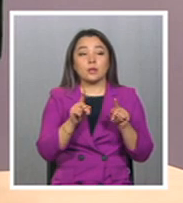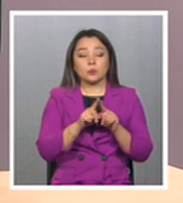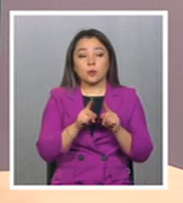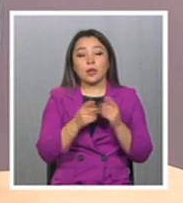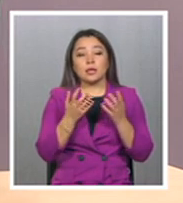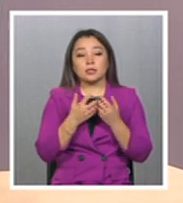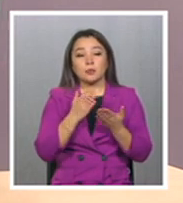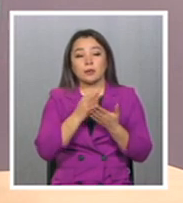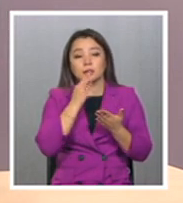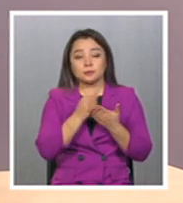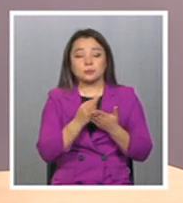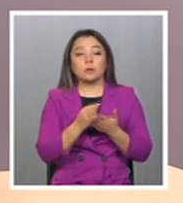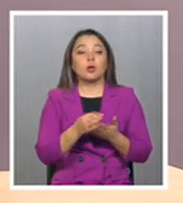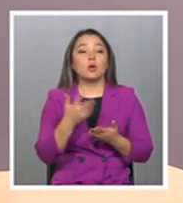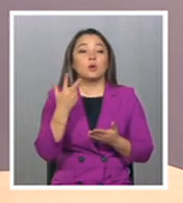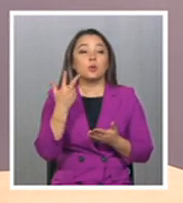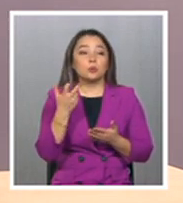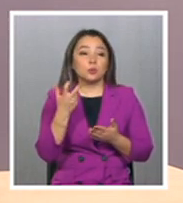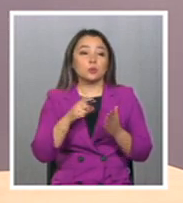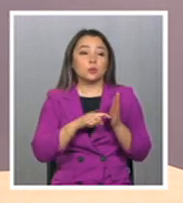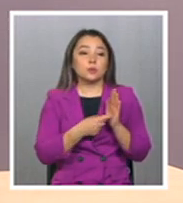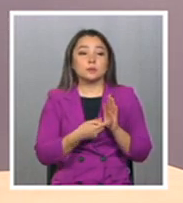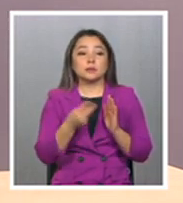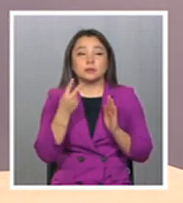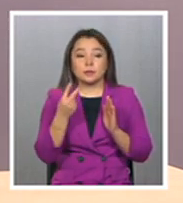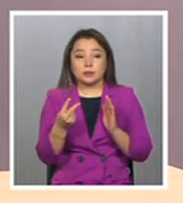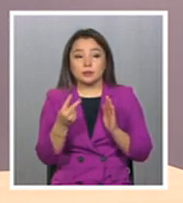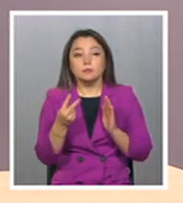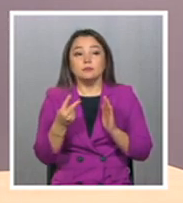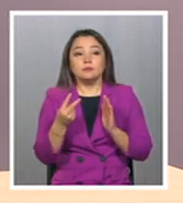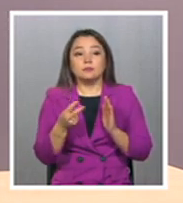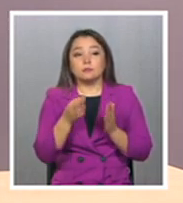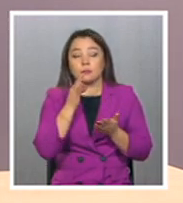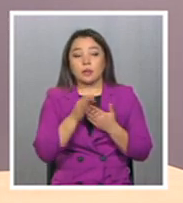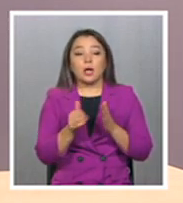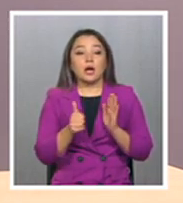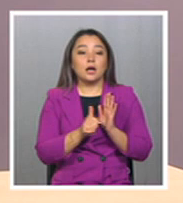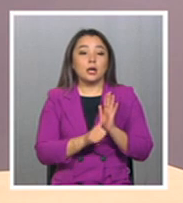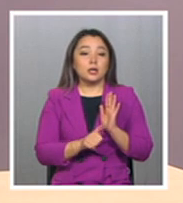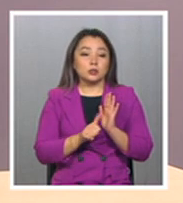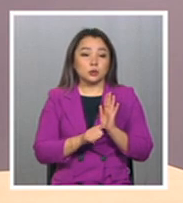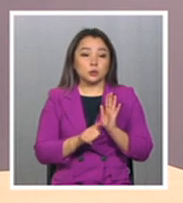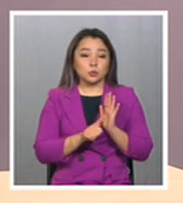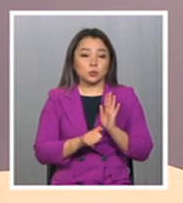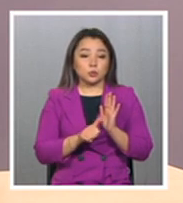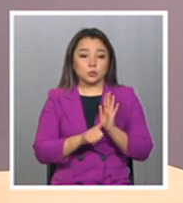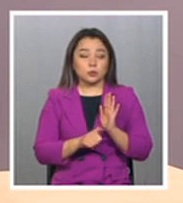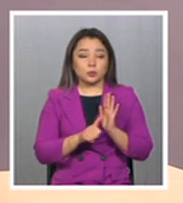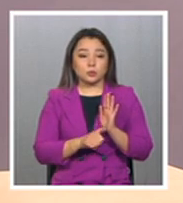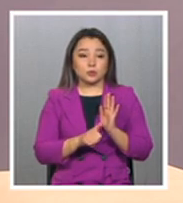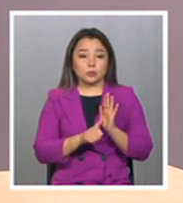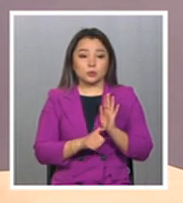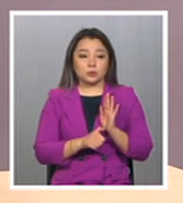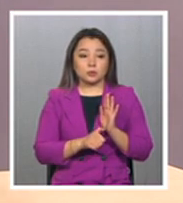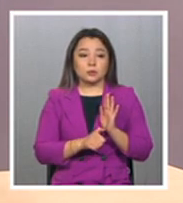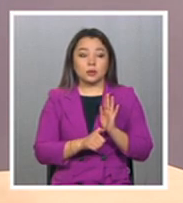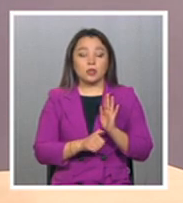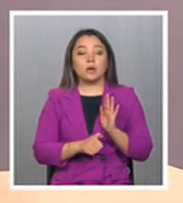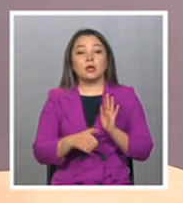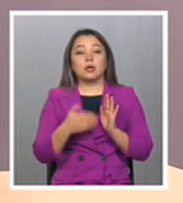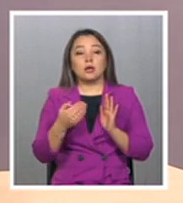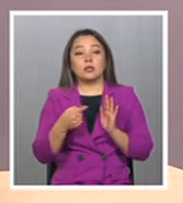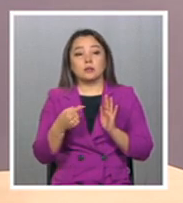үшін 300-ді 2-ге көбейтеміз. Көбейтіндінің мәні 600-ге тең. Демек,